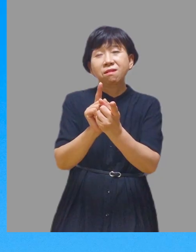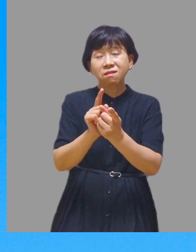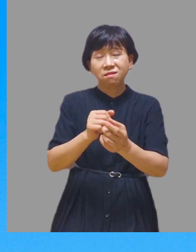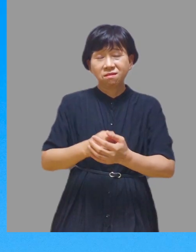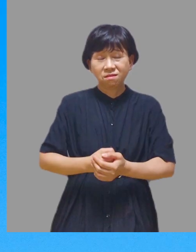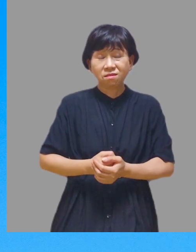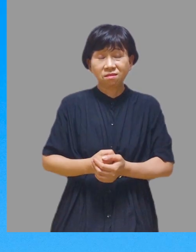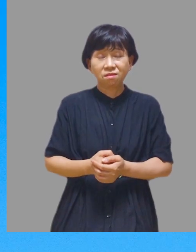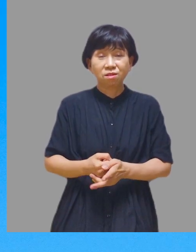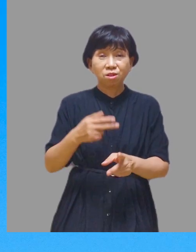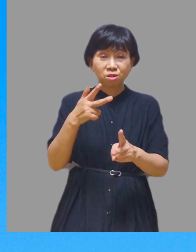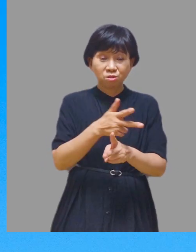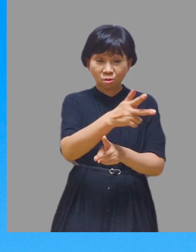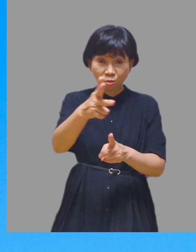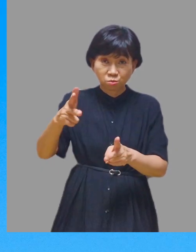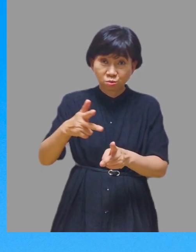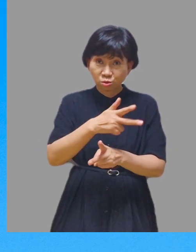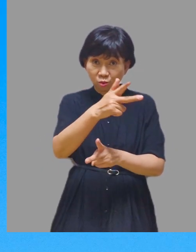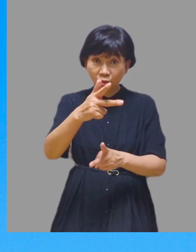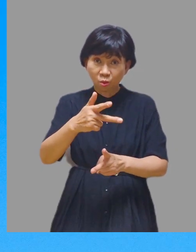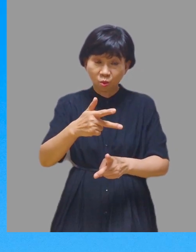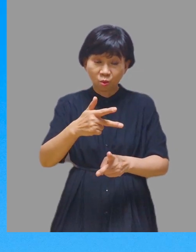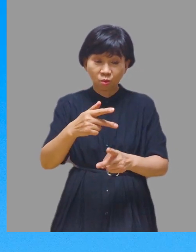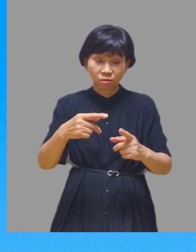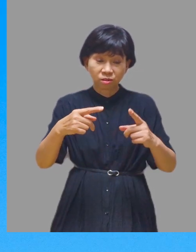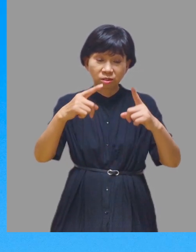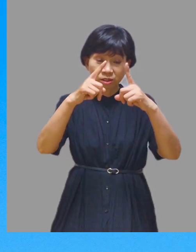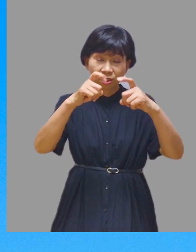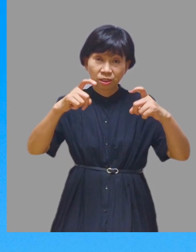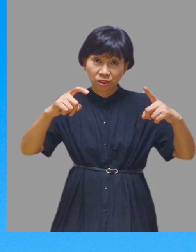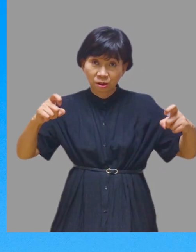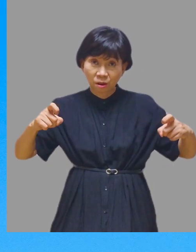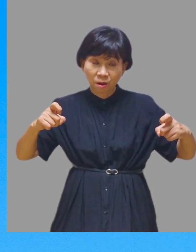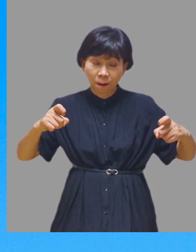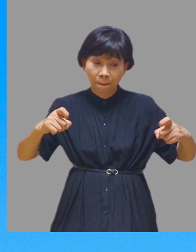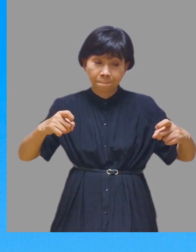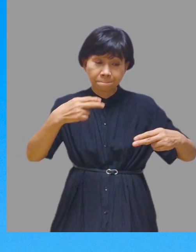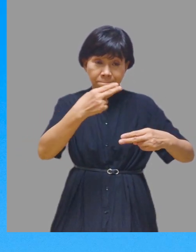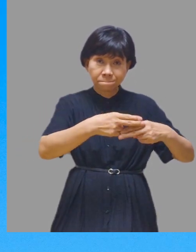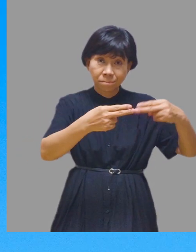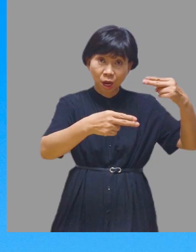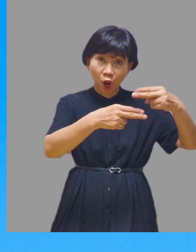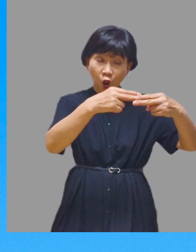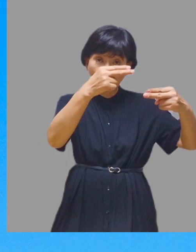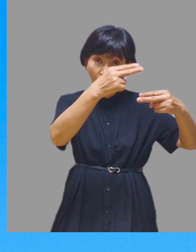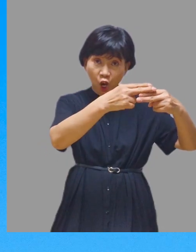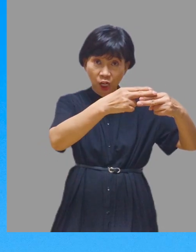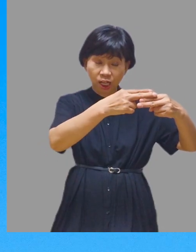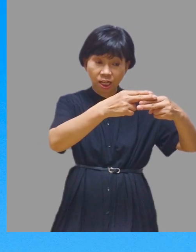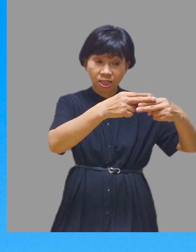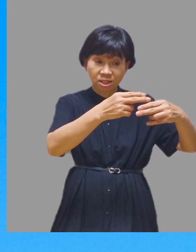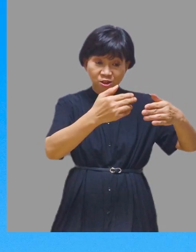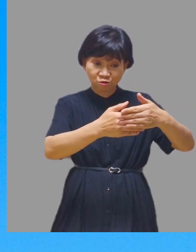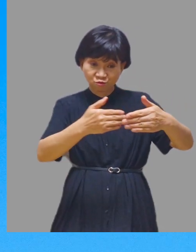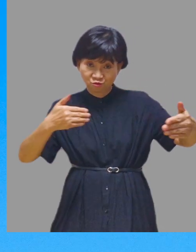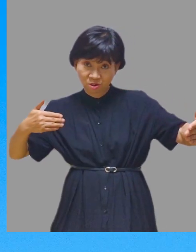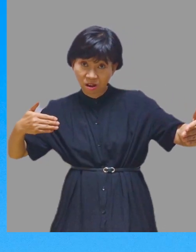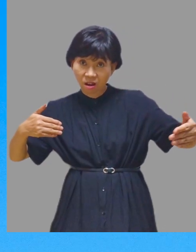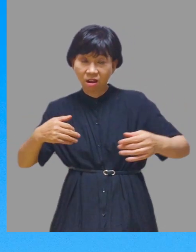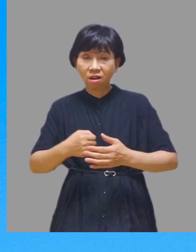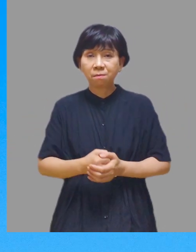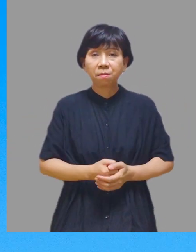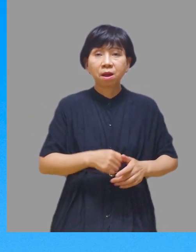3대, 역사적으로 조금 차이가 있지만 마차가 함께 달리는 거예요. 2대, 3대 정도 갈